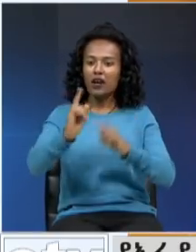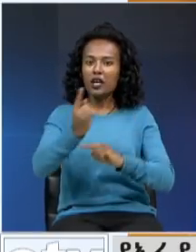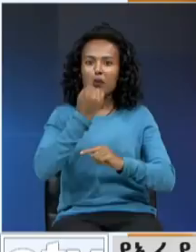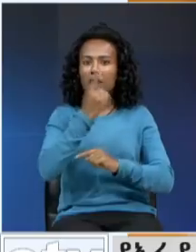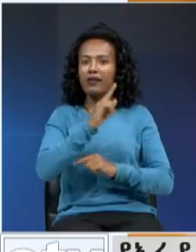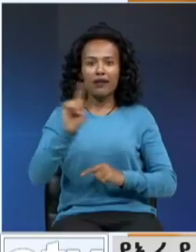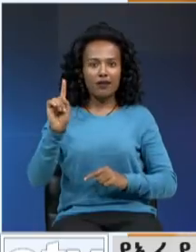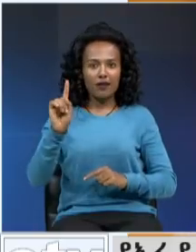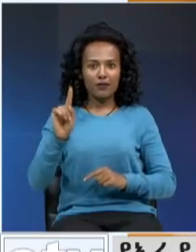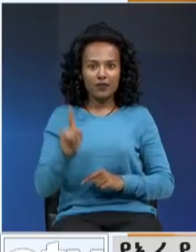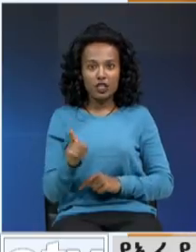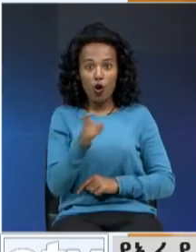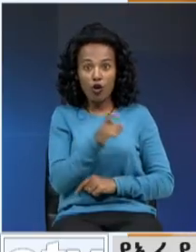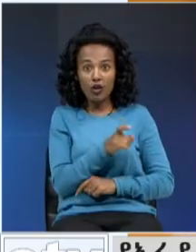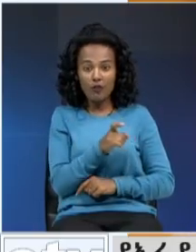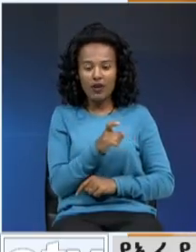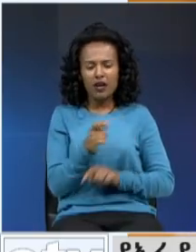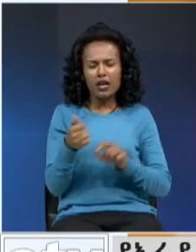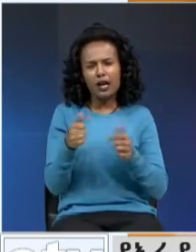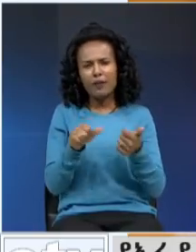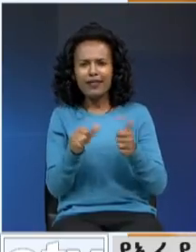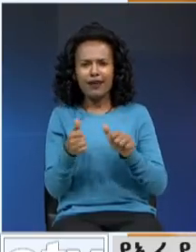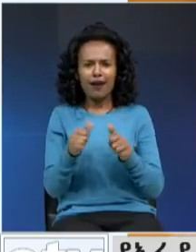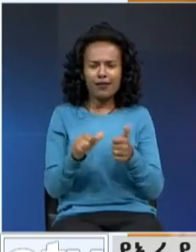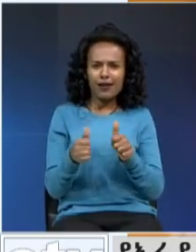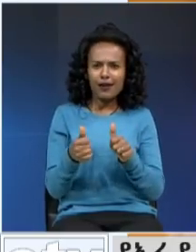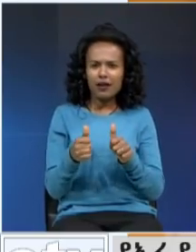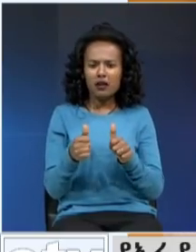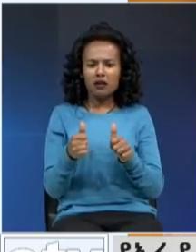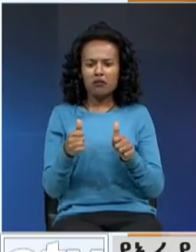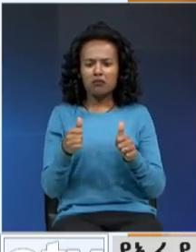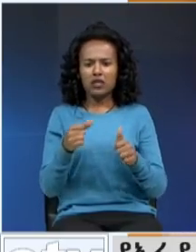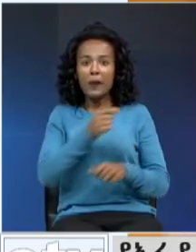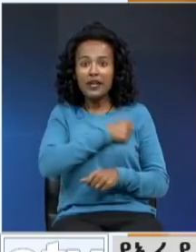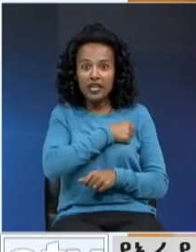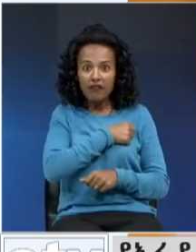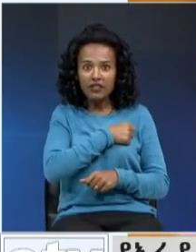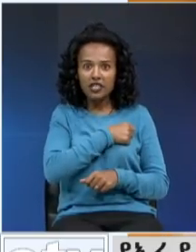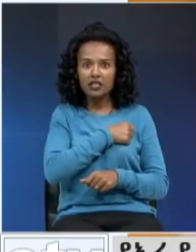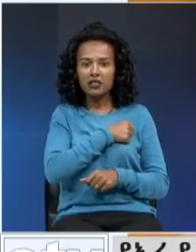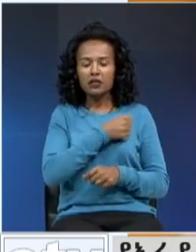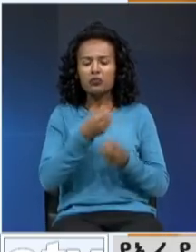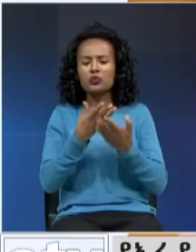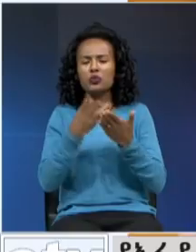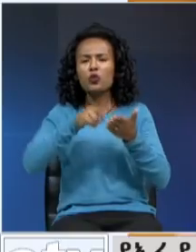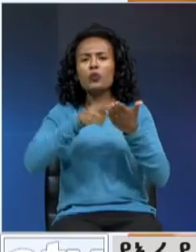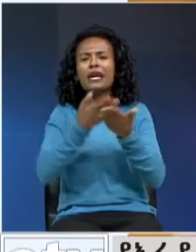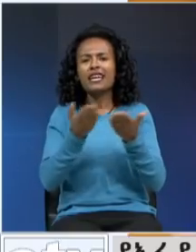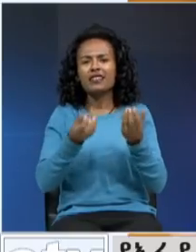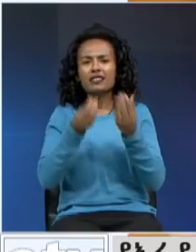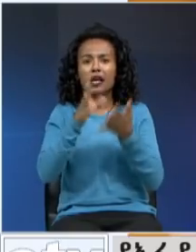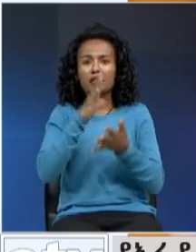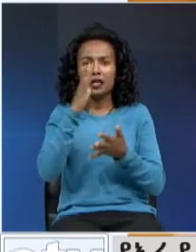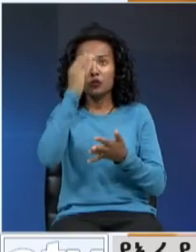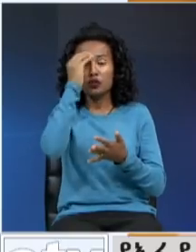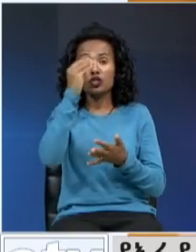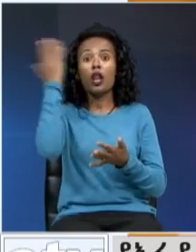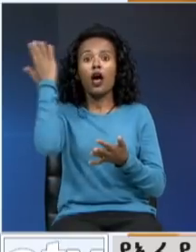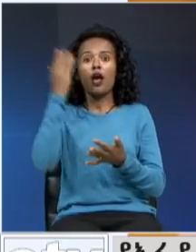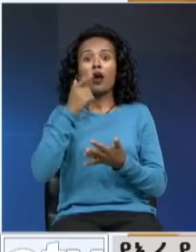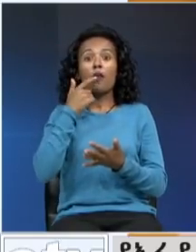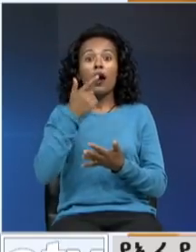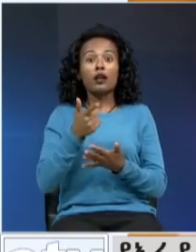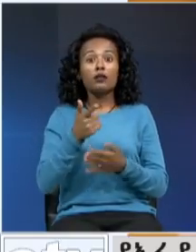አይደለም። ስለሆነም ለመጠራጠር፣ ለመዳፈር እናም ብዙም ቁም ነገር ሳንሰጠው ችላ